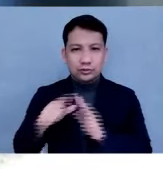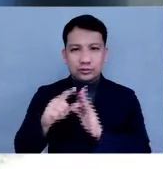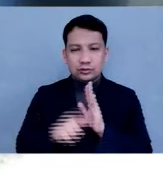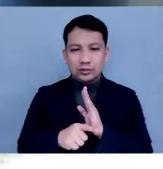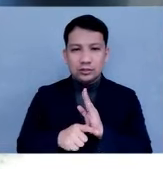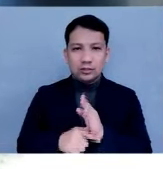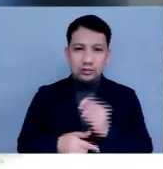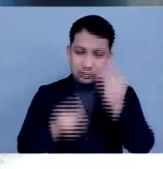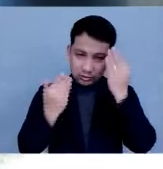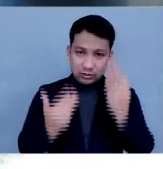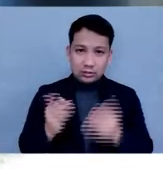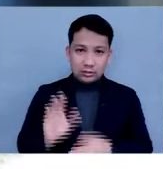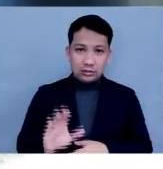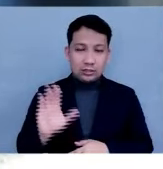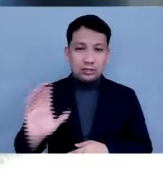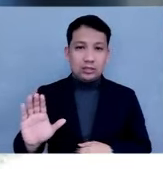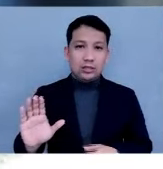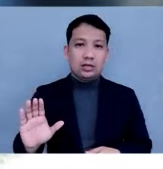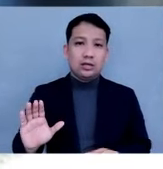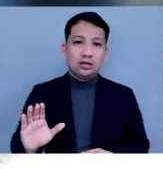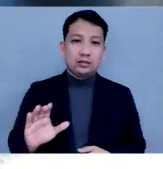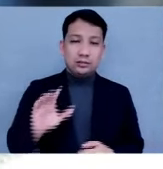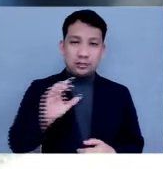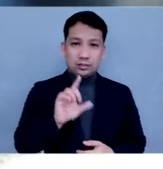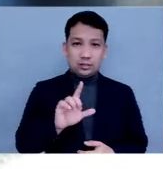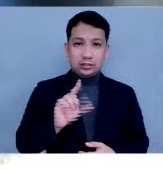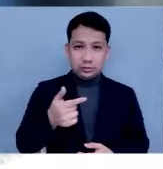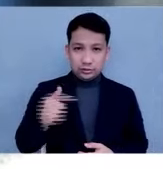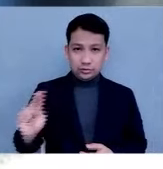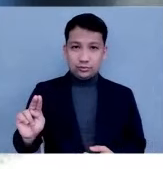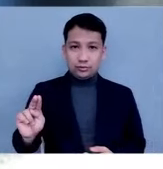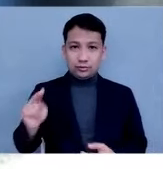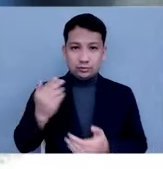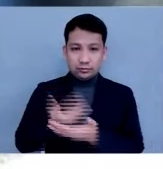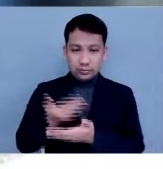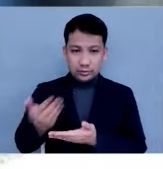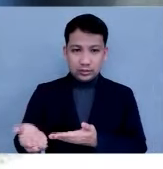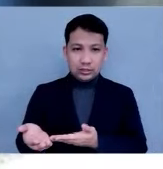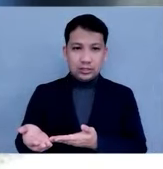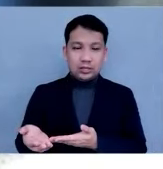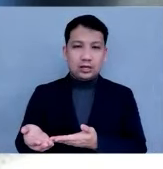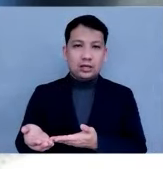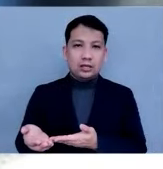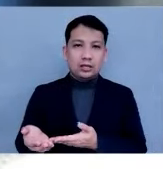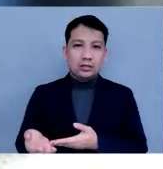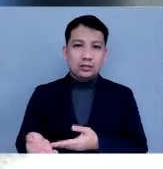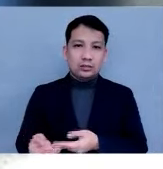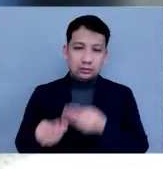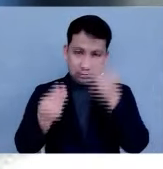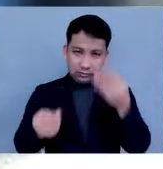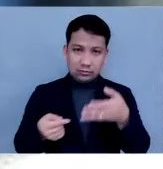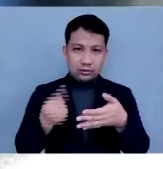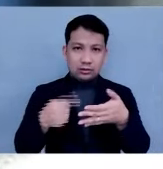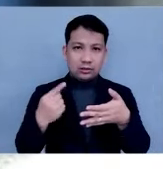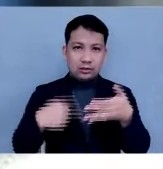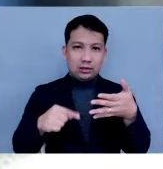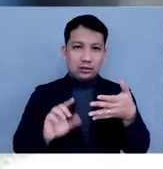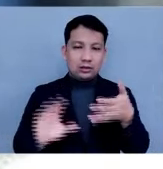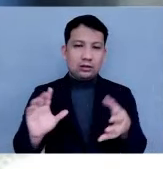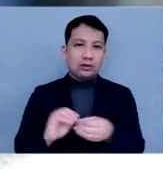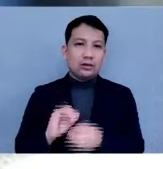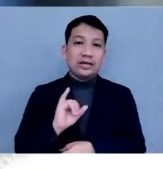the local government units. Kung nakabili sila ng products na ganito, they should check, no?